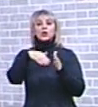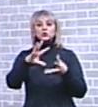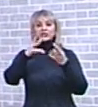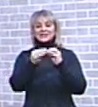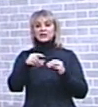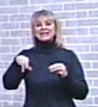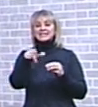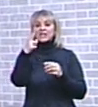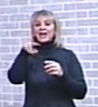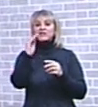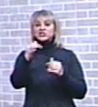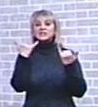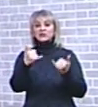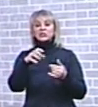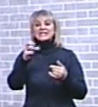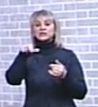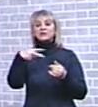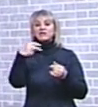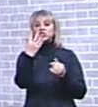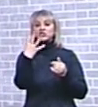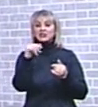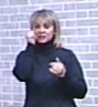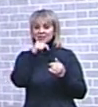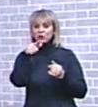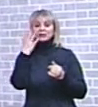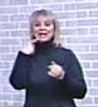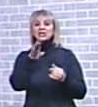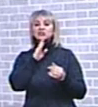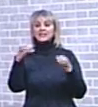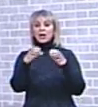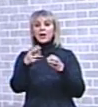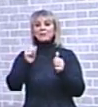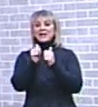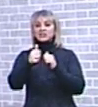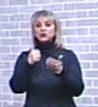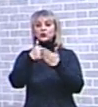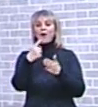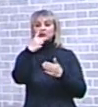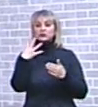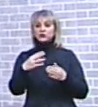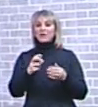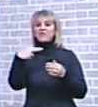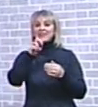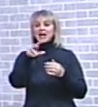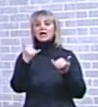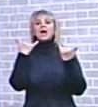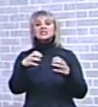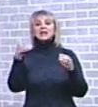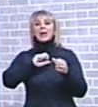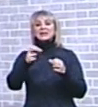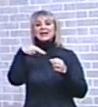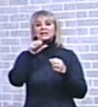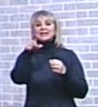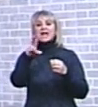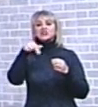результат донских КВНщиков на сегодня – сезон 2014 года, когда женская команда «Приоритет» дошла до 1/4 финала. А теперь капитан команды